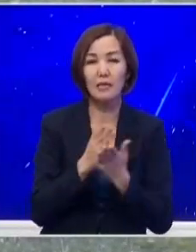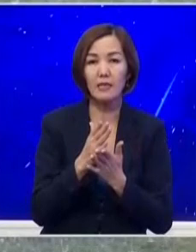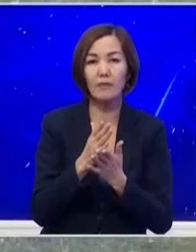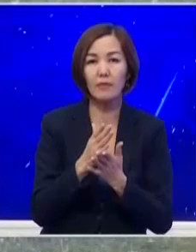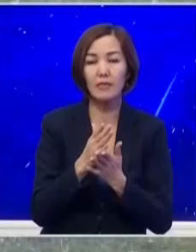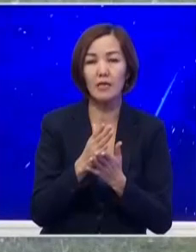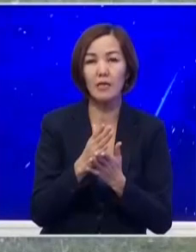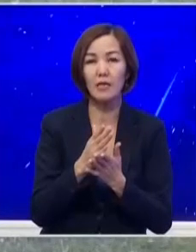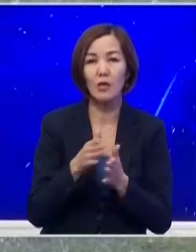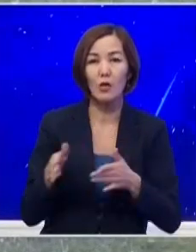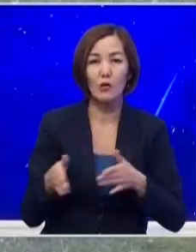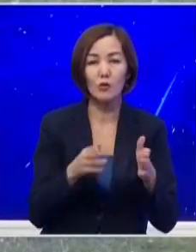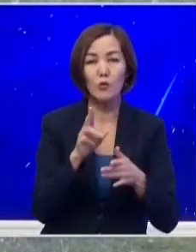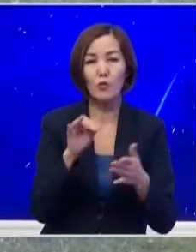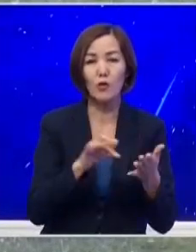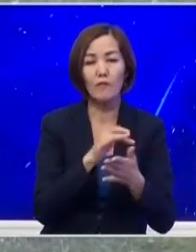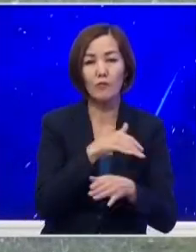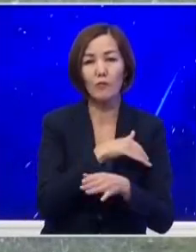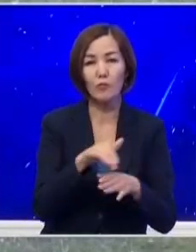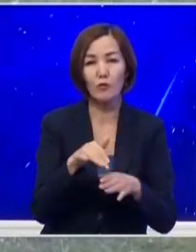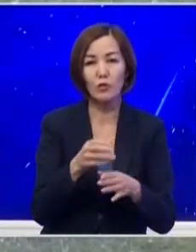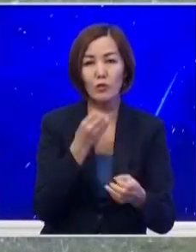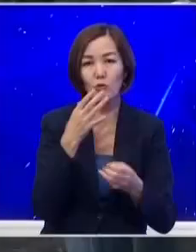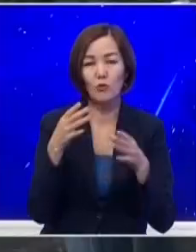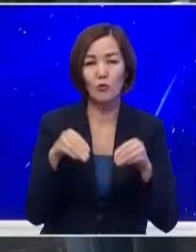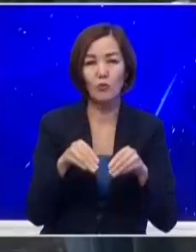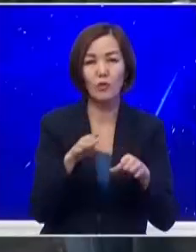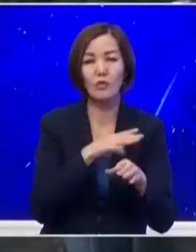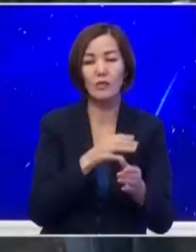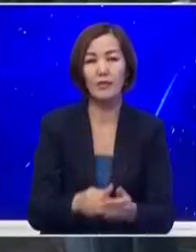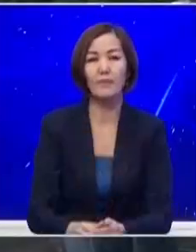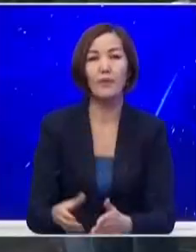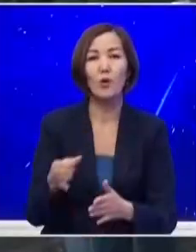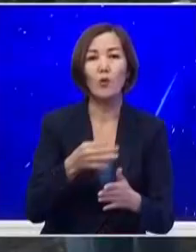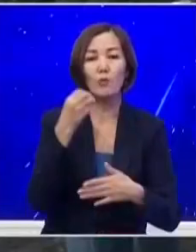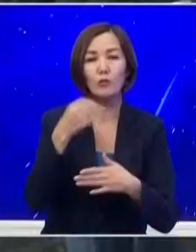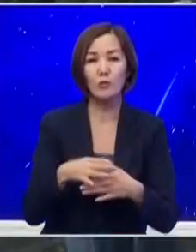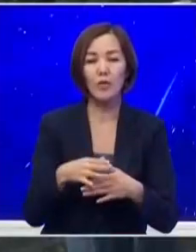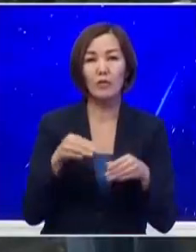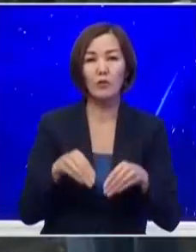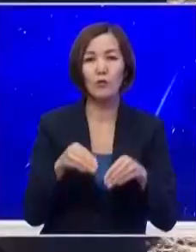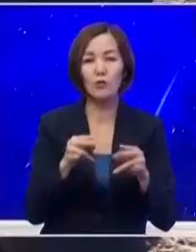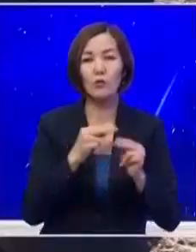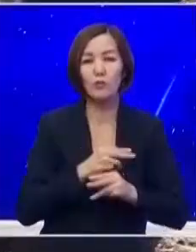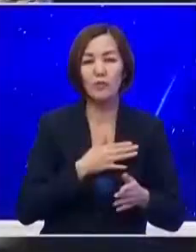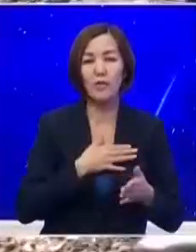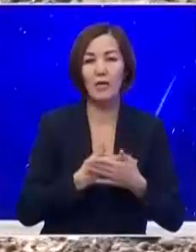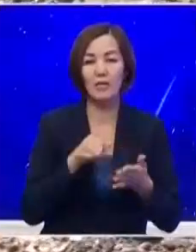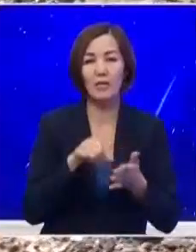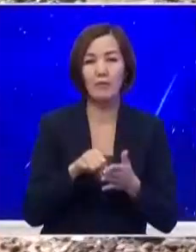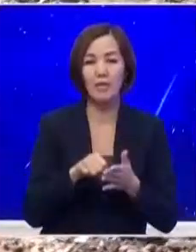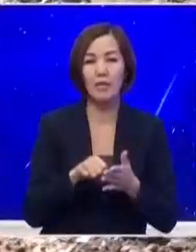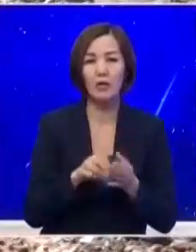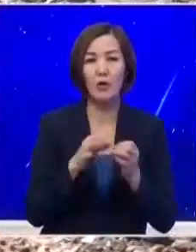айналмалы жолмен Қонаев көшесінің бойына мыңға жуық гүл отырғызылды. Облыс орталығында көшет отырғызу жұмыстары да қарқын алып келеді.